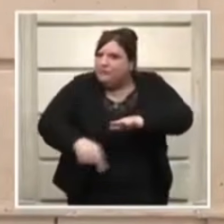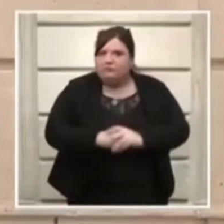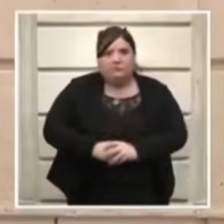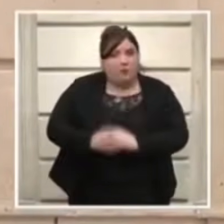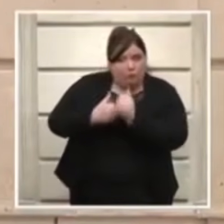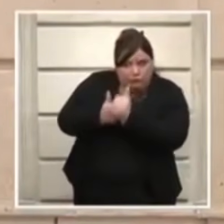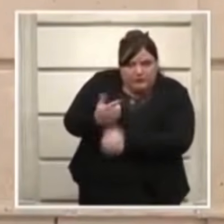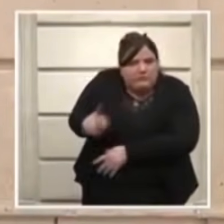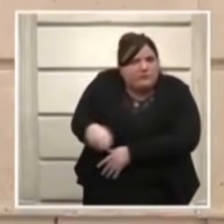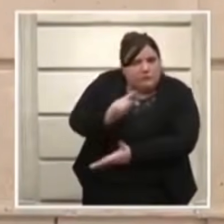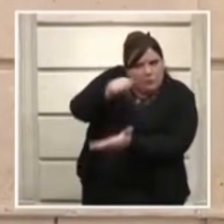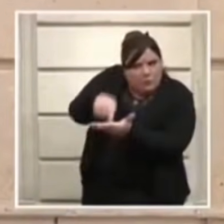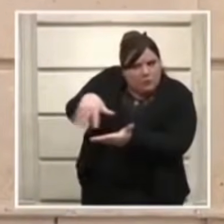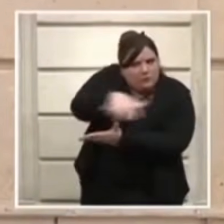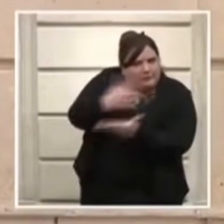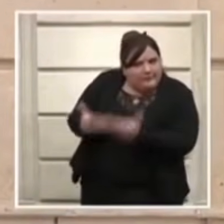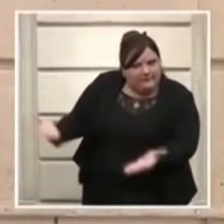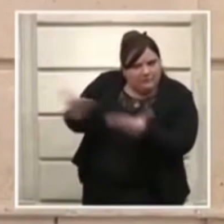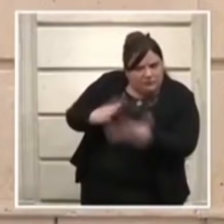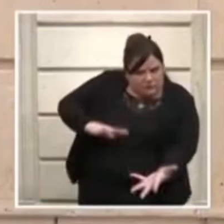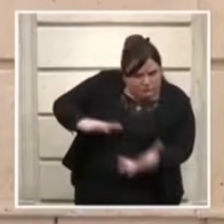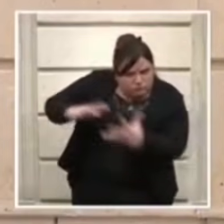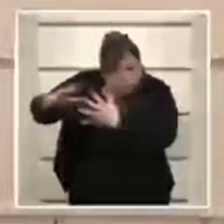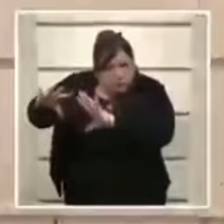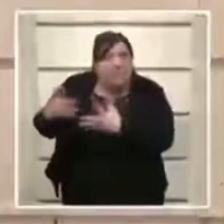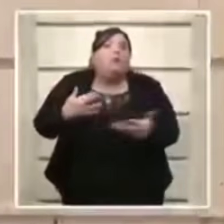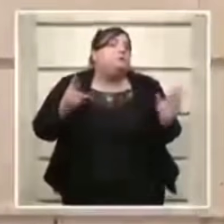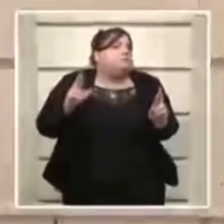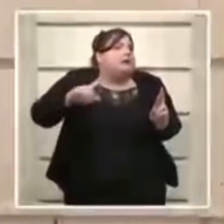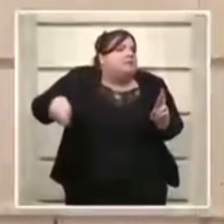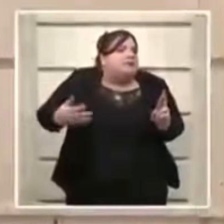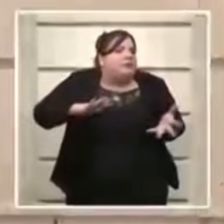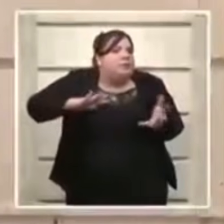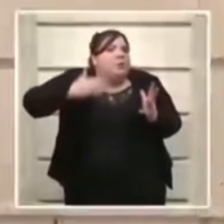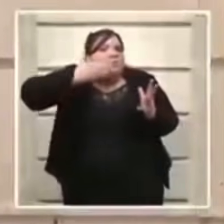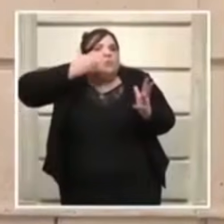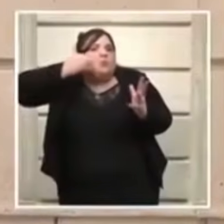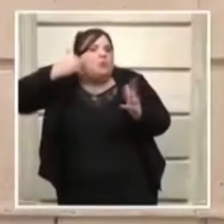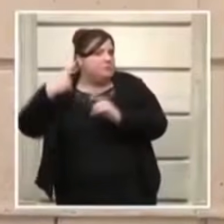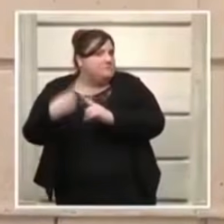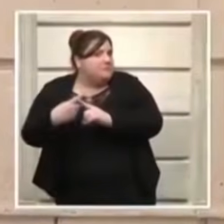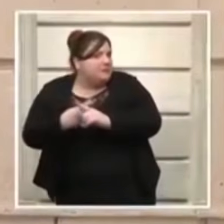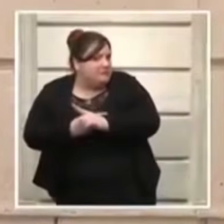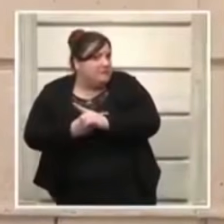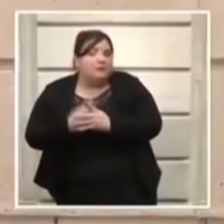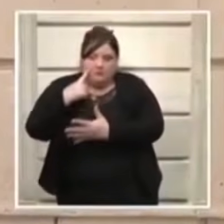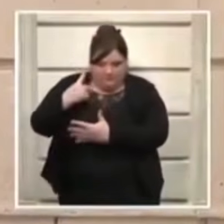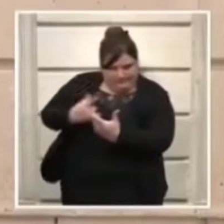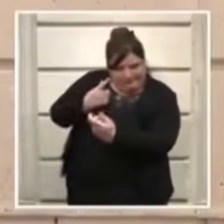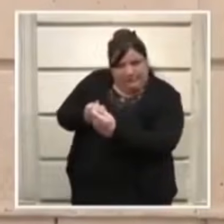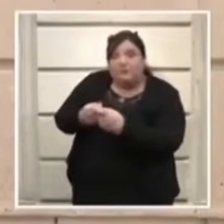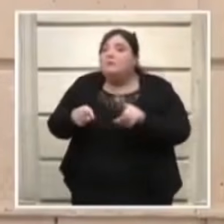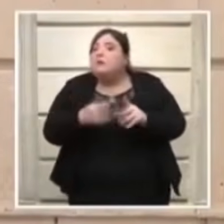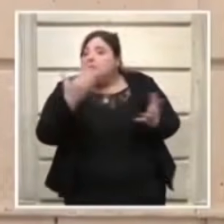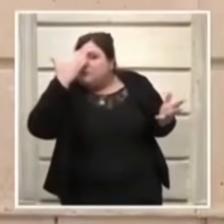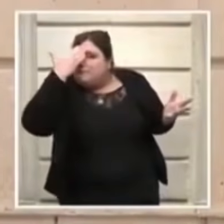de la situation, dont nous pensons qu'elle va continuer à s'améliorer progressivement, mais également de disposer des